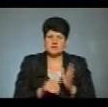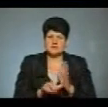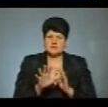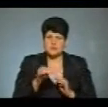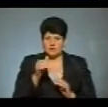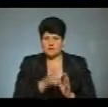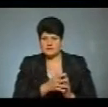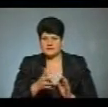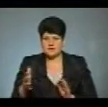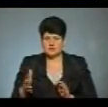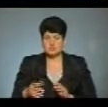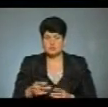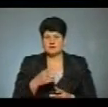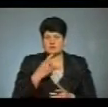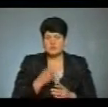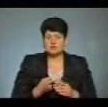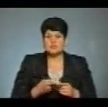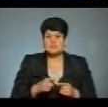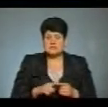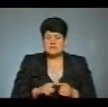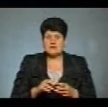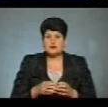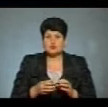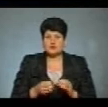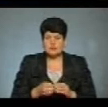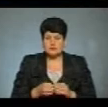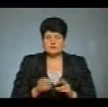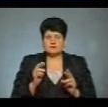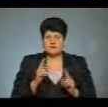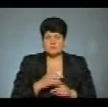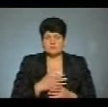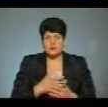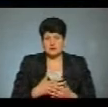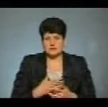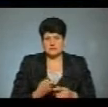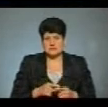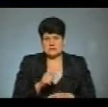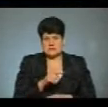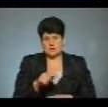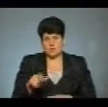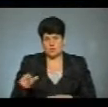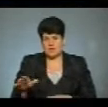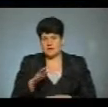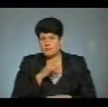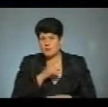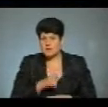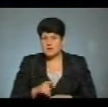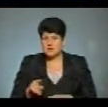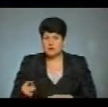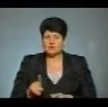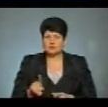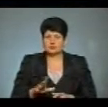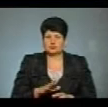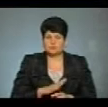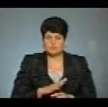старші. Очевидно, це результат невиправданої активності цих людей в період, що